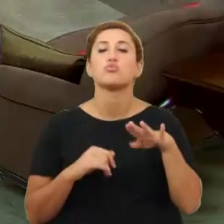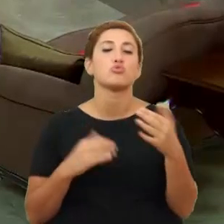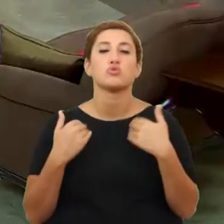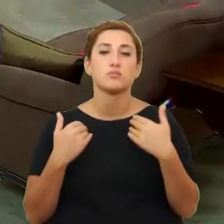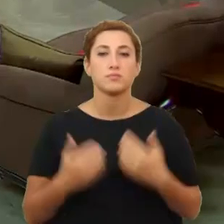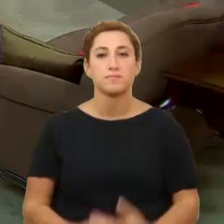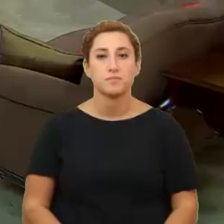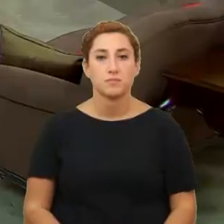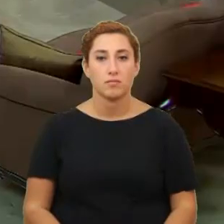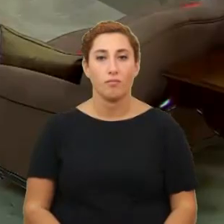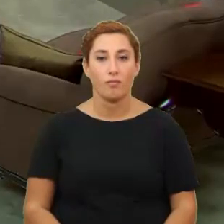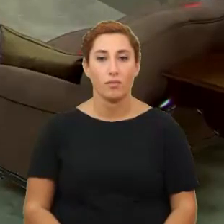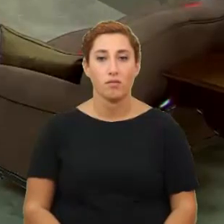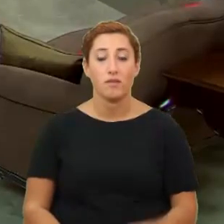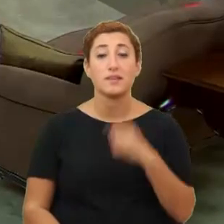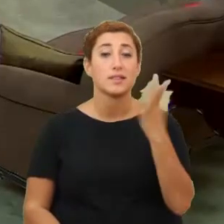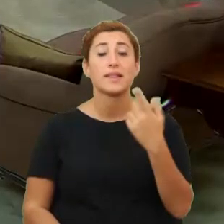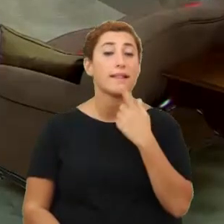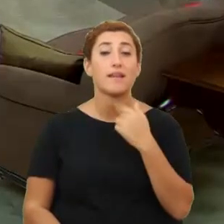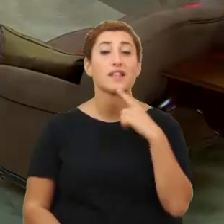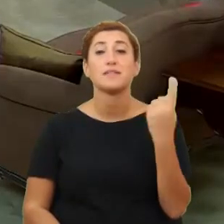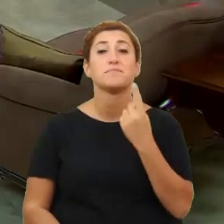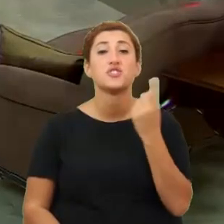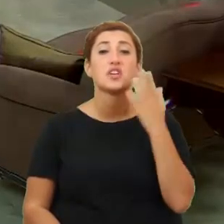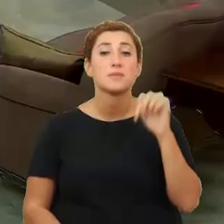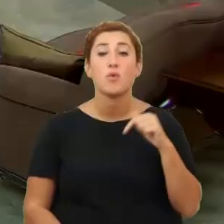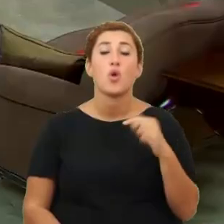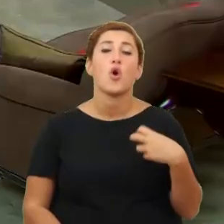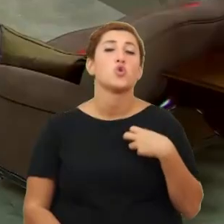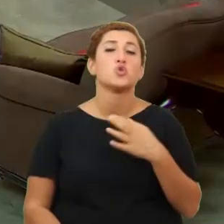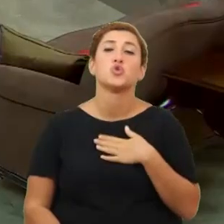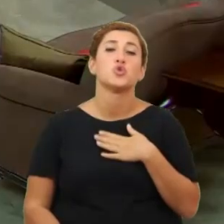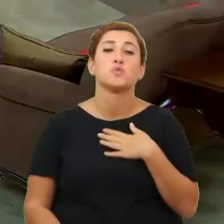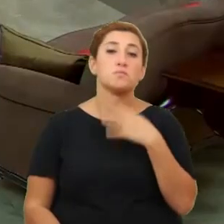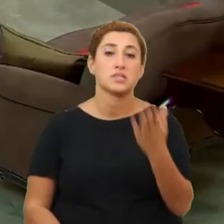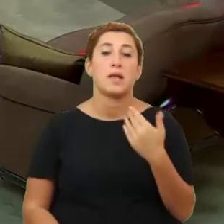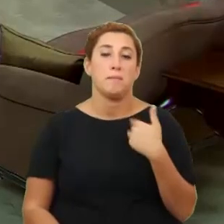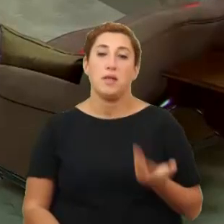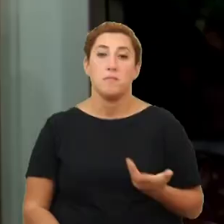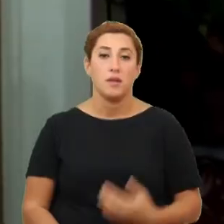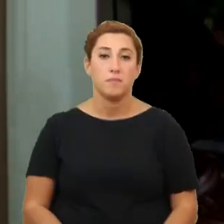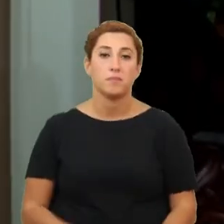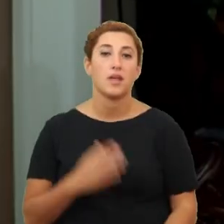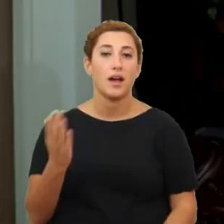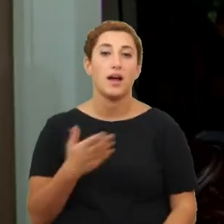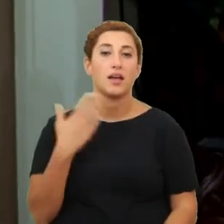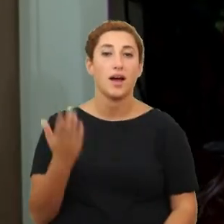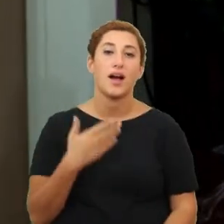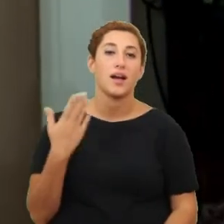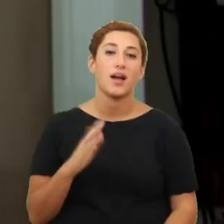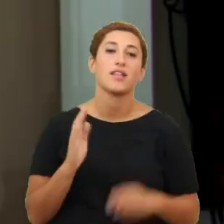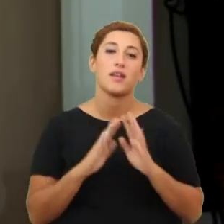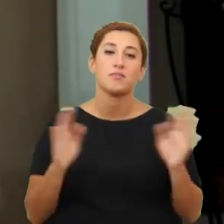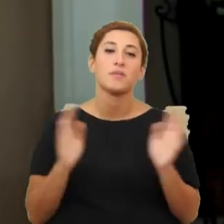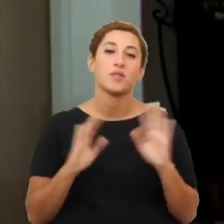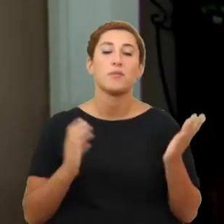sen. Sen ne tatlı bir şeysin böyle. Aşkım mısın sen benim ha? Ay ay ay